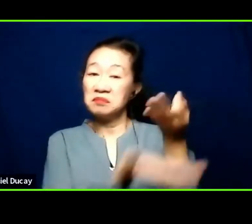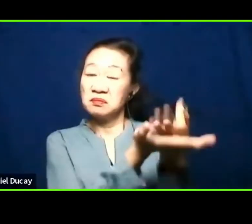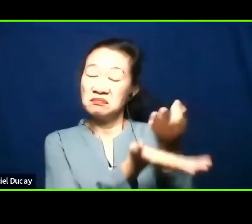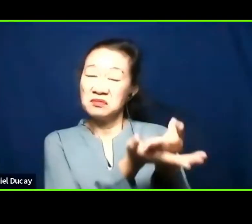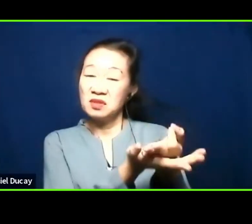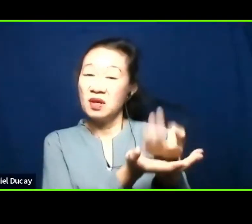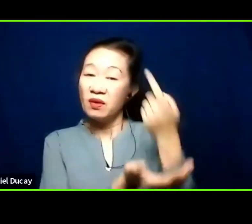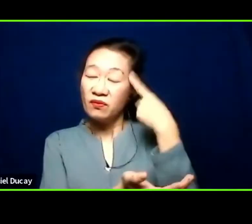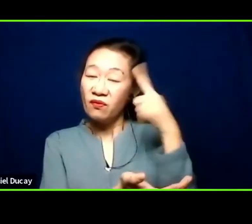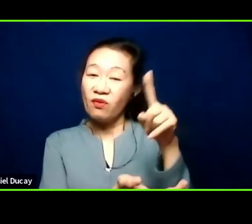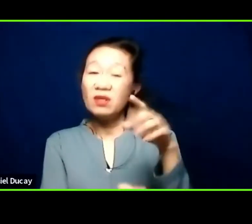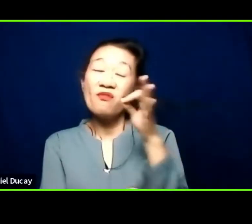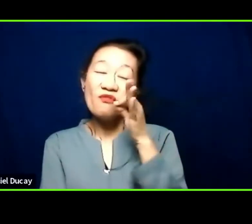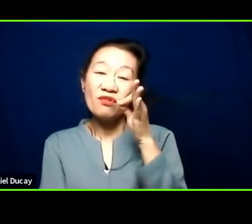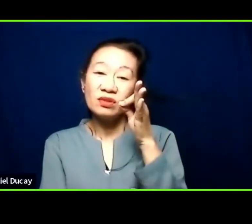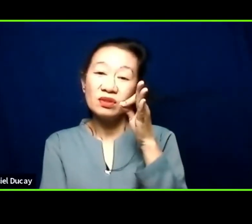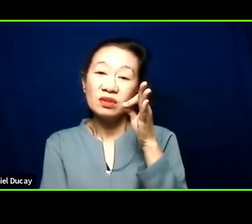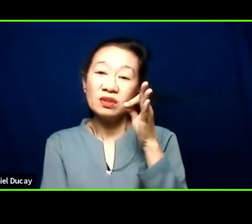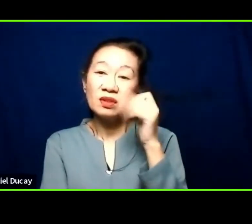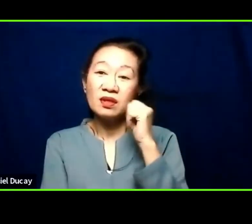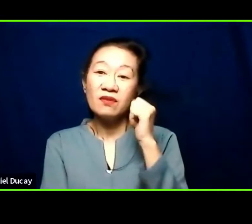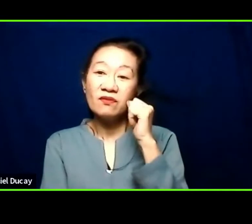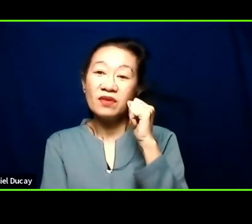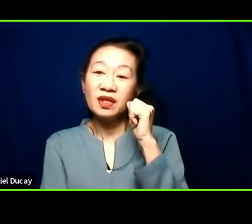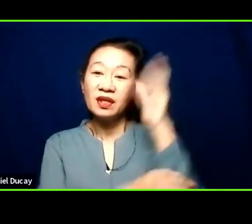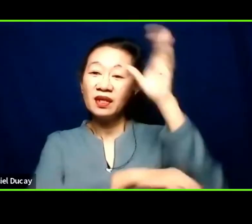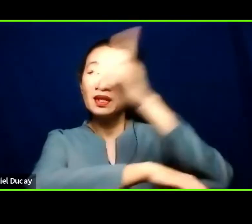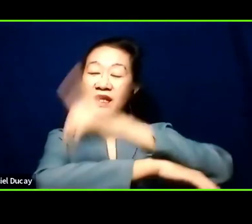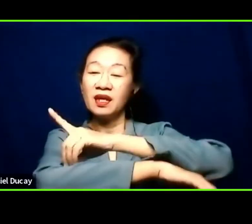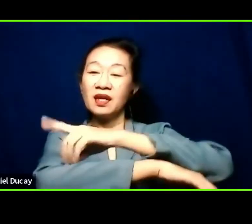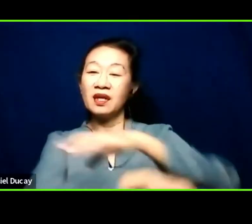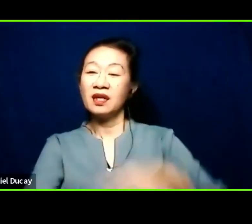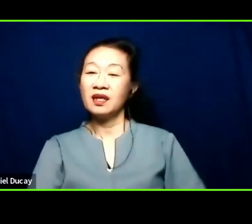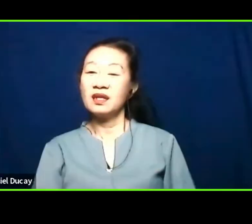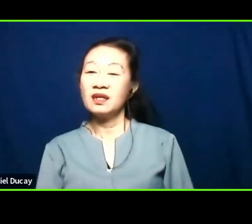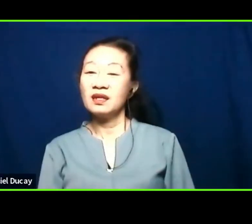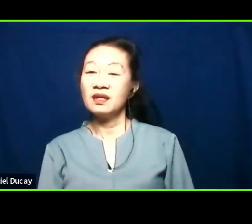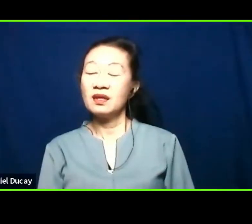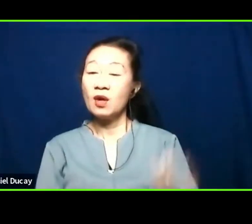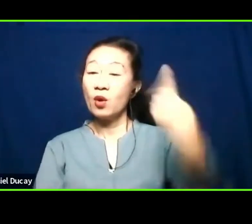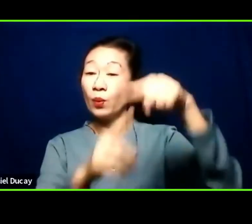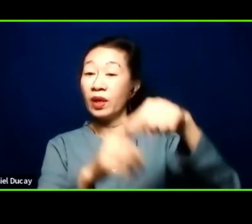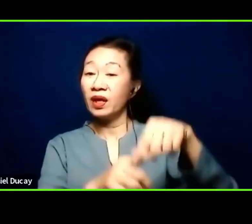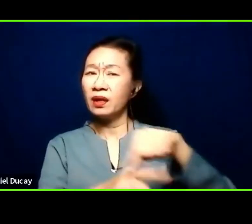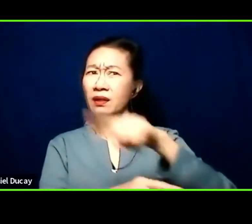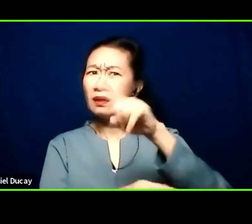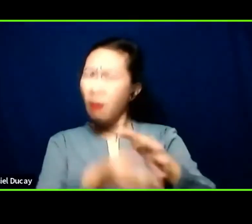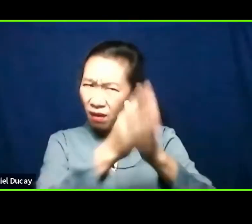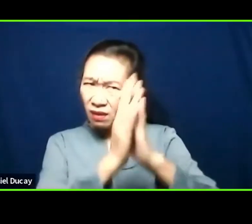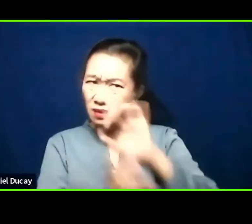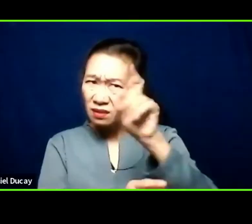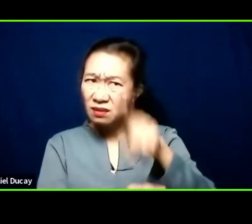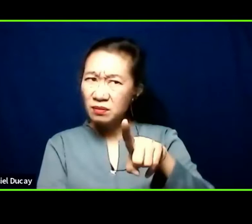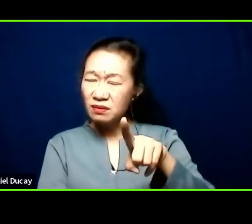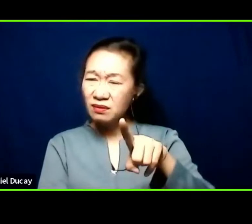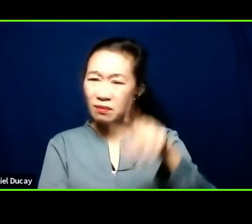para sa pagkain niya sa araw-araw. Nang tanungin namin ang mga